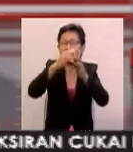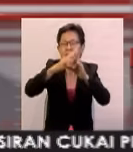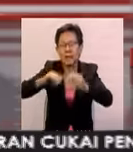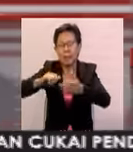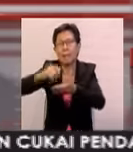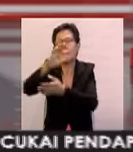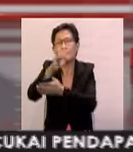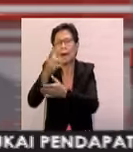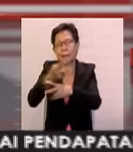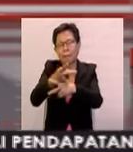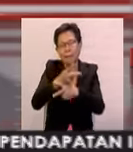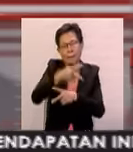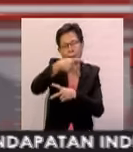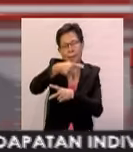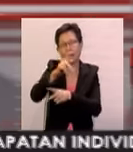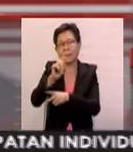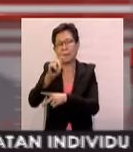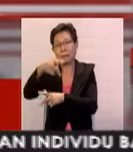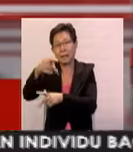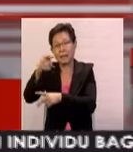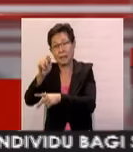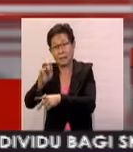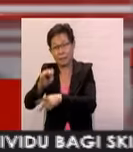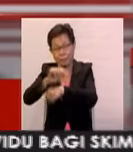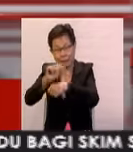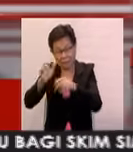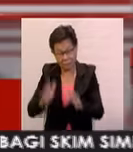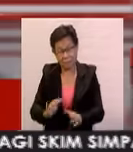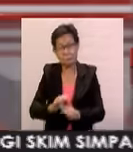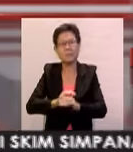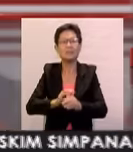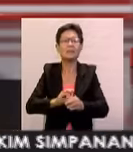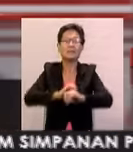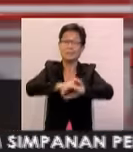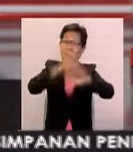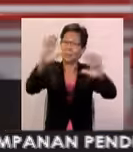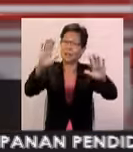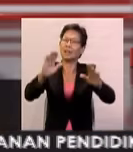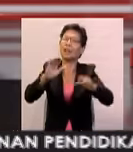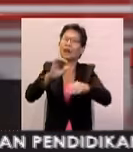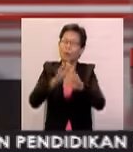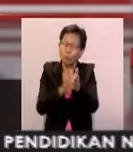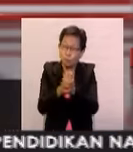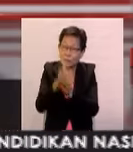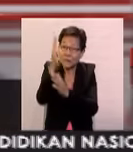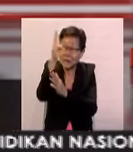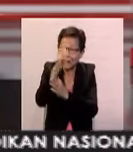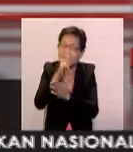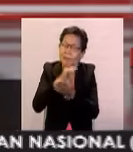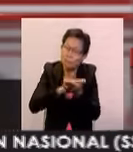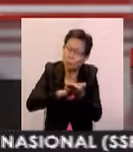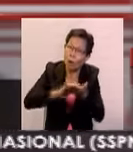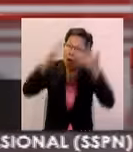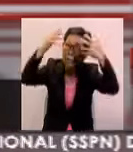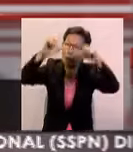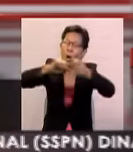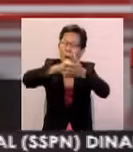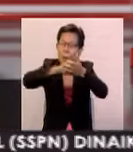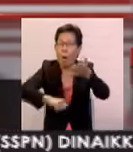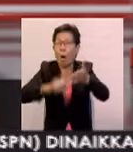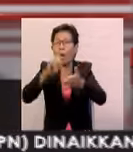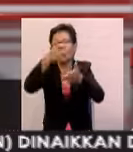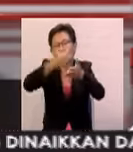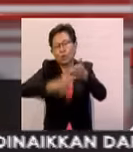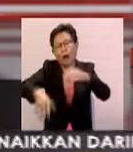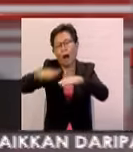menyelesaikan baki pinjaman PTPTN pekerjanya. Ia jelas satu usaha murni kerajaan apabila majikan layak menikmati potongan cukai